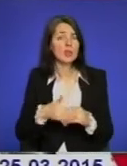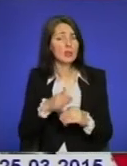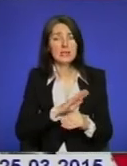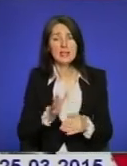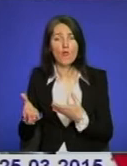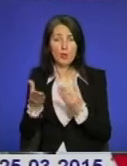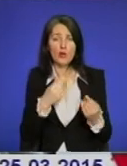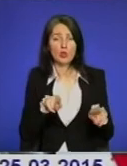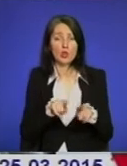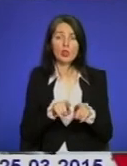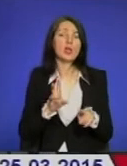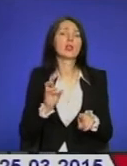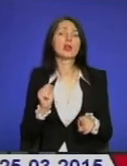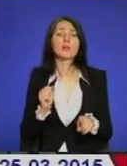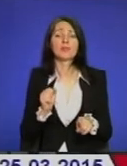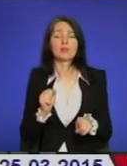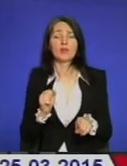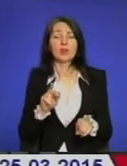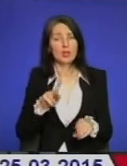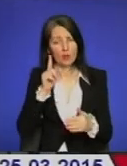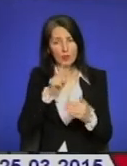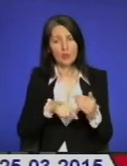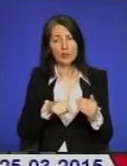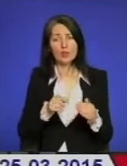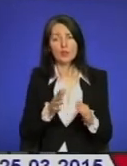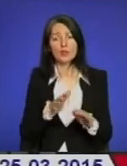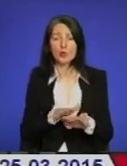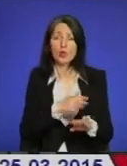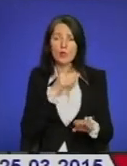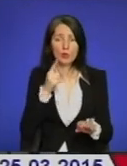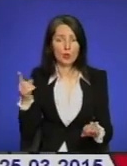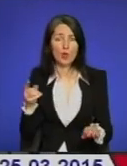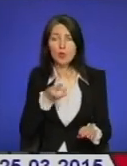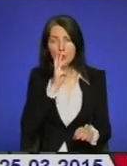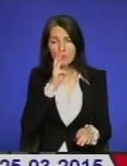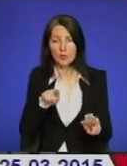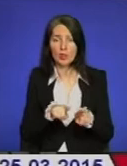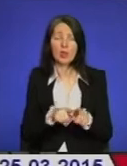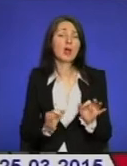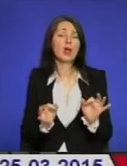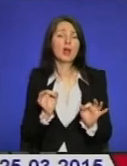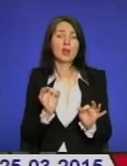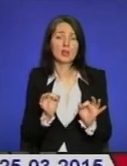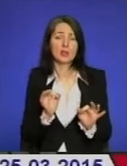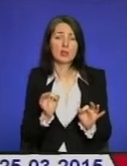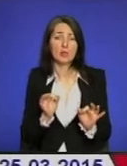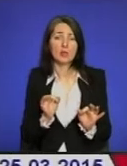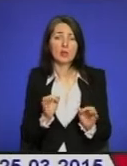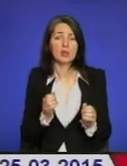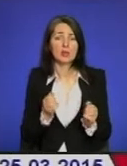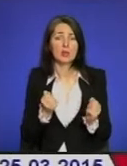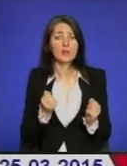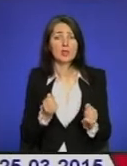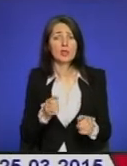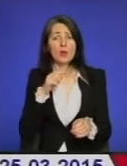впливатимуть так на дитинізацію як впевненість у довгостроковому заробітку та стабільність української економіки якщо